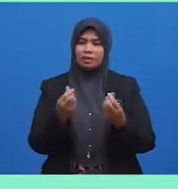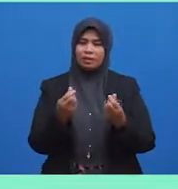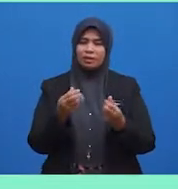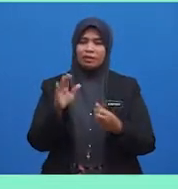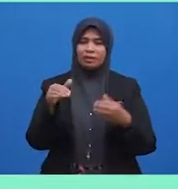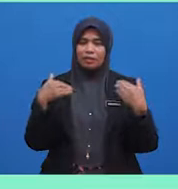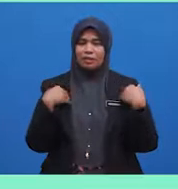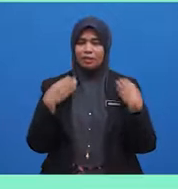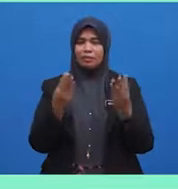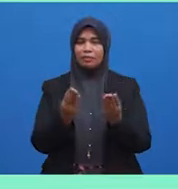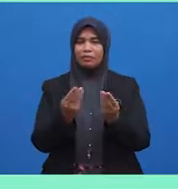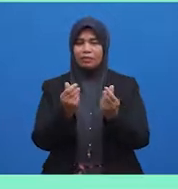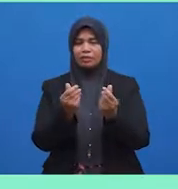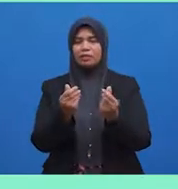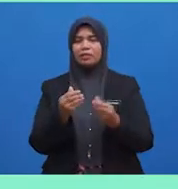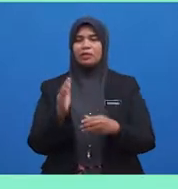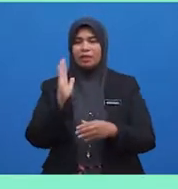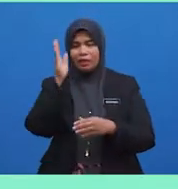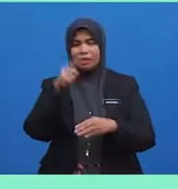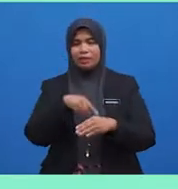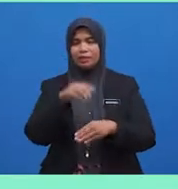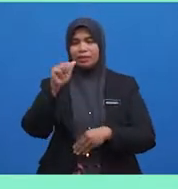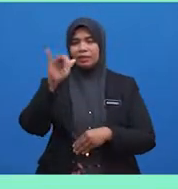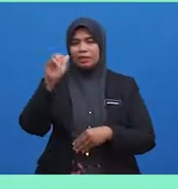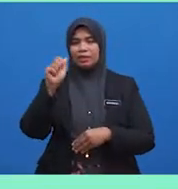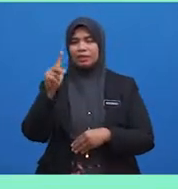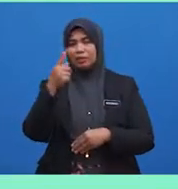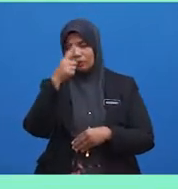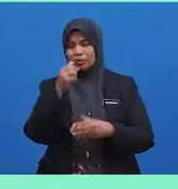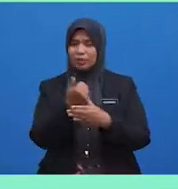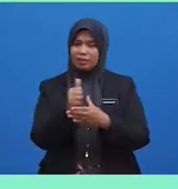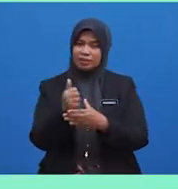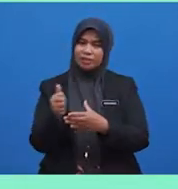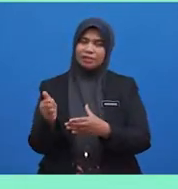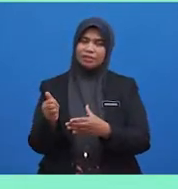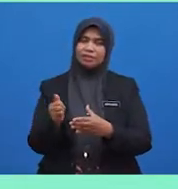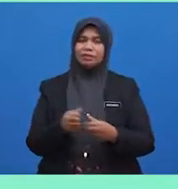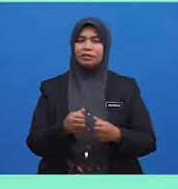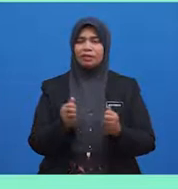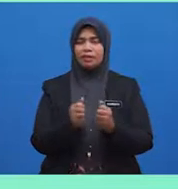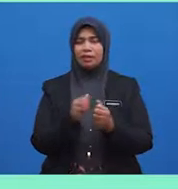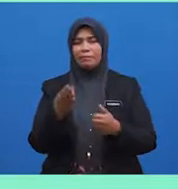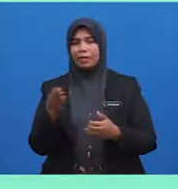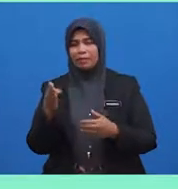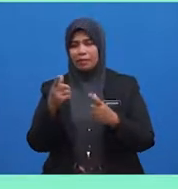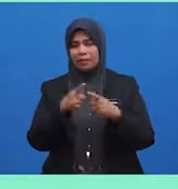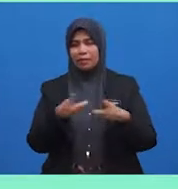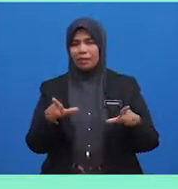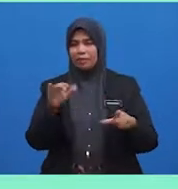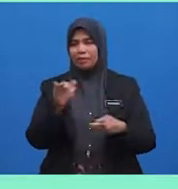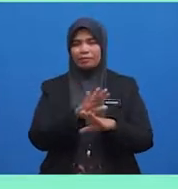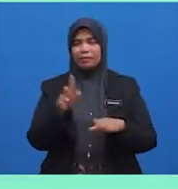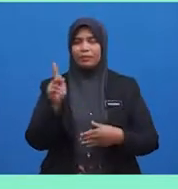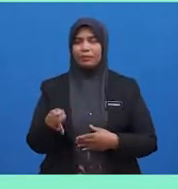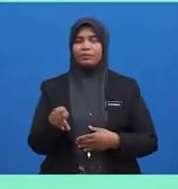diayak menggunakan dulang bagi mengasingkan biji timah dari bahan-bahan lain yang tidak diperlukan.